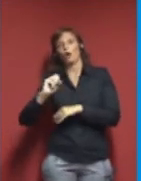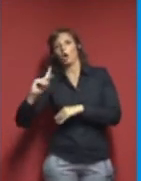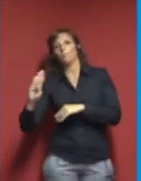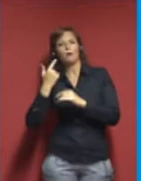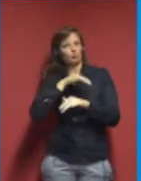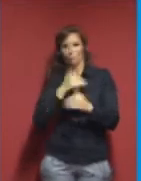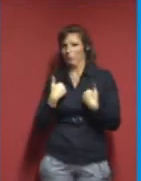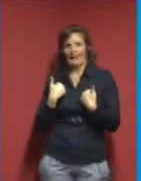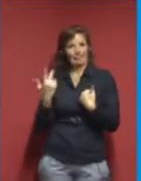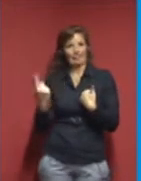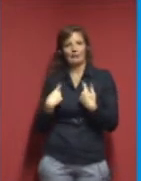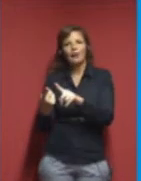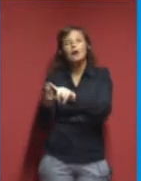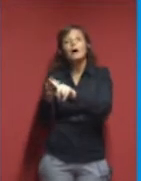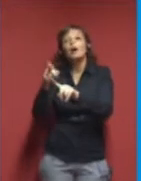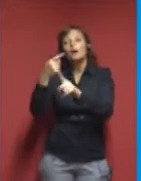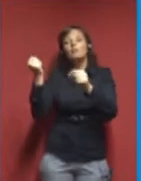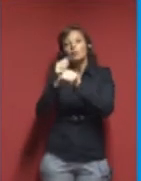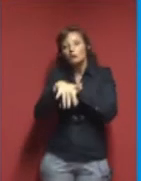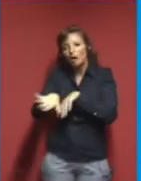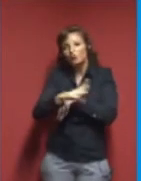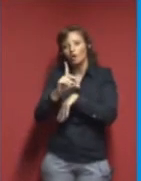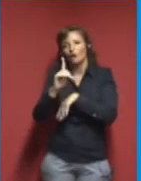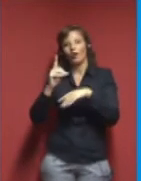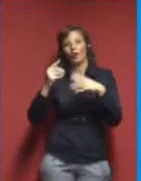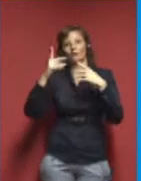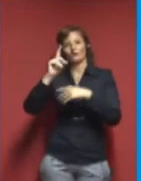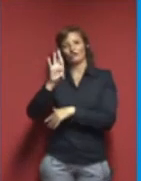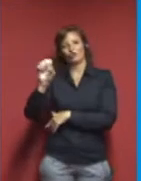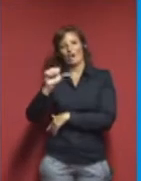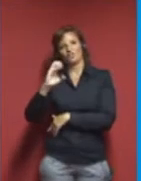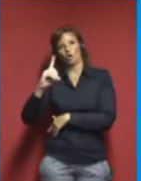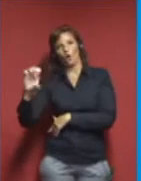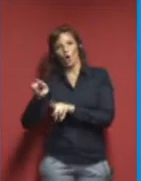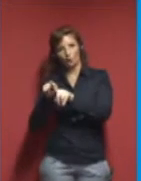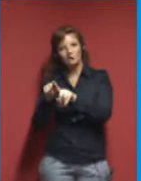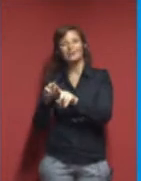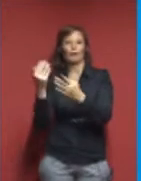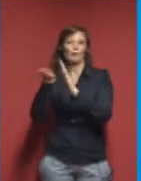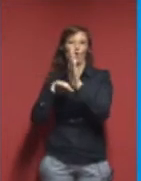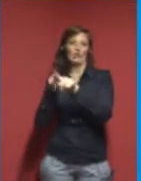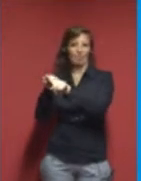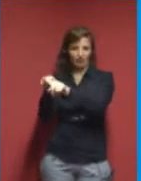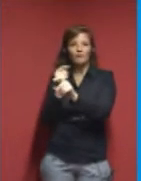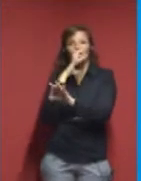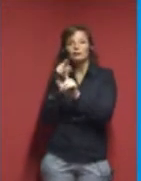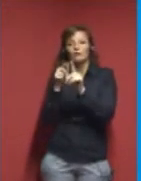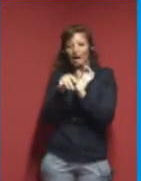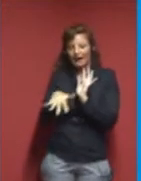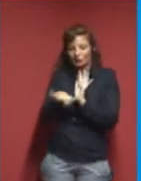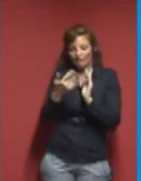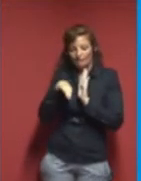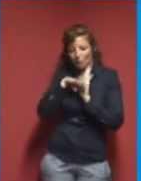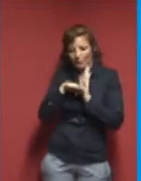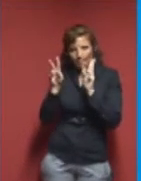su un ambiente di programmazione chiamato Dress Code e l'idea di fondo è che c'è un ambiente di